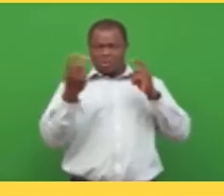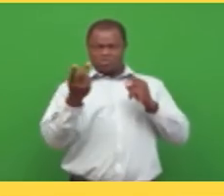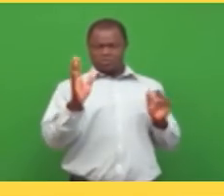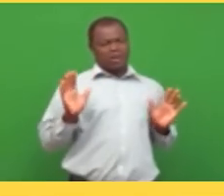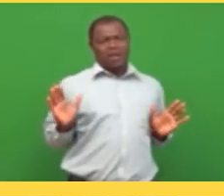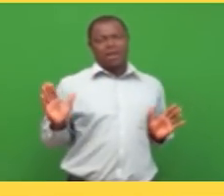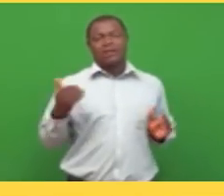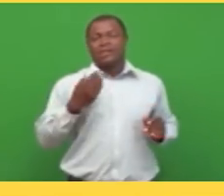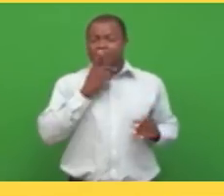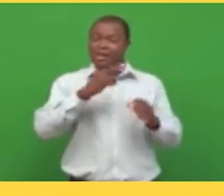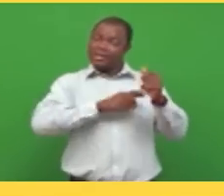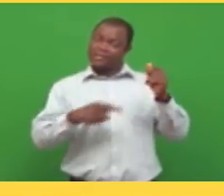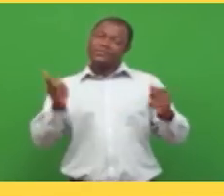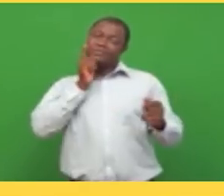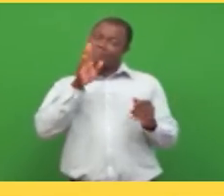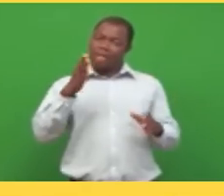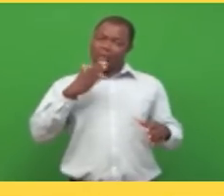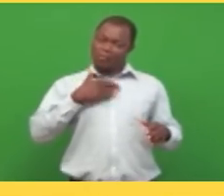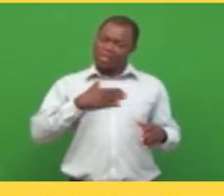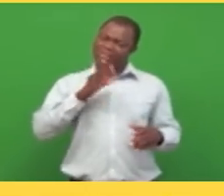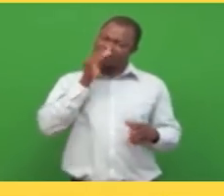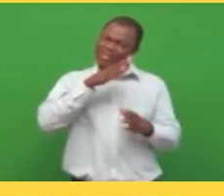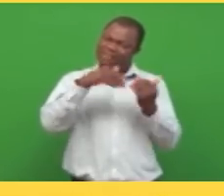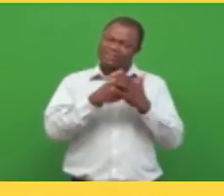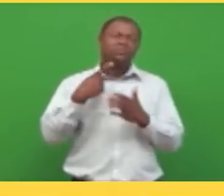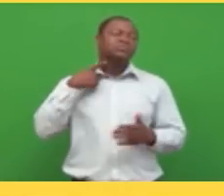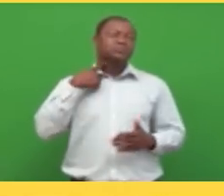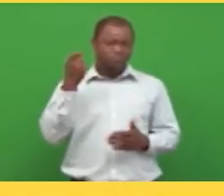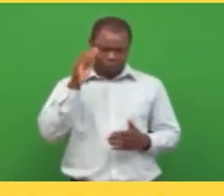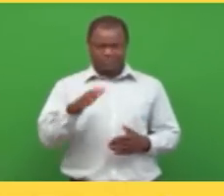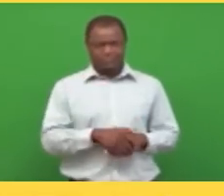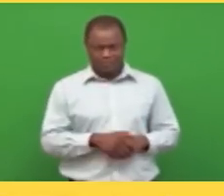ukama ukama, asi tinoda kuburitsa chokwadi. Amwe nemamutaura nesu zvatienda